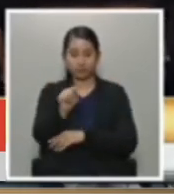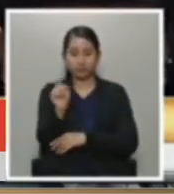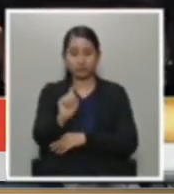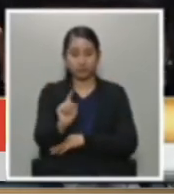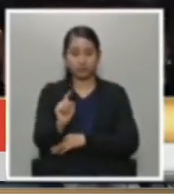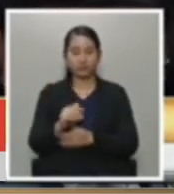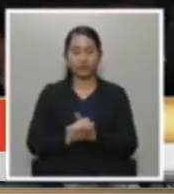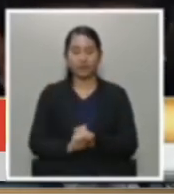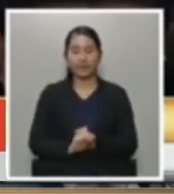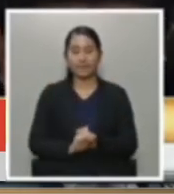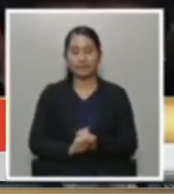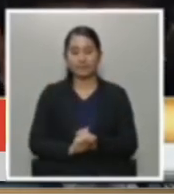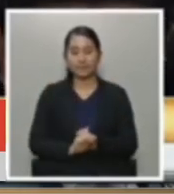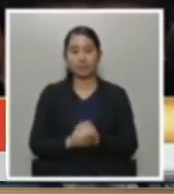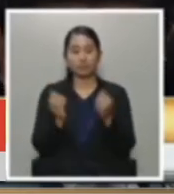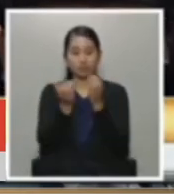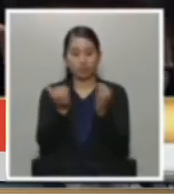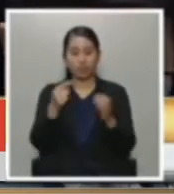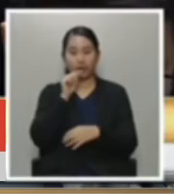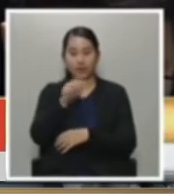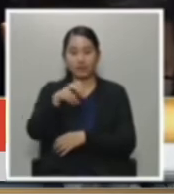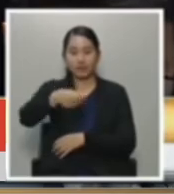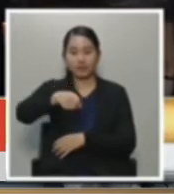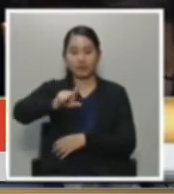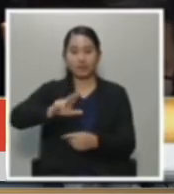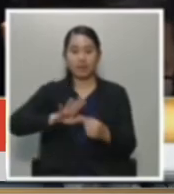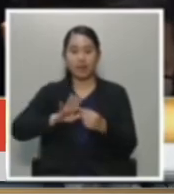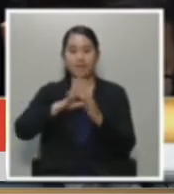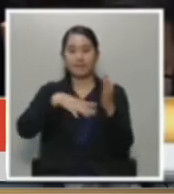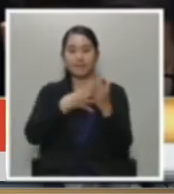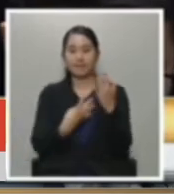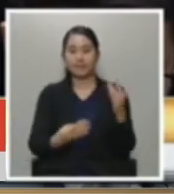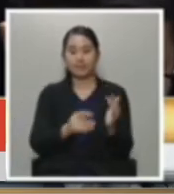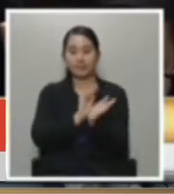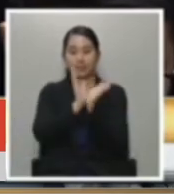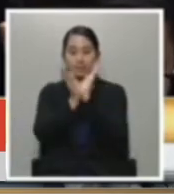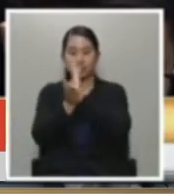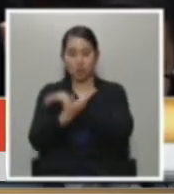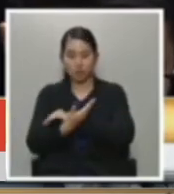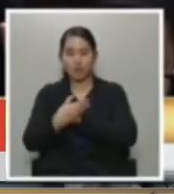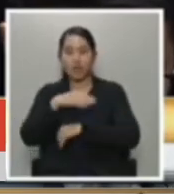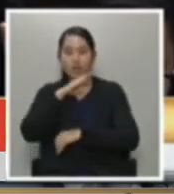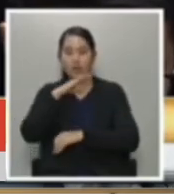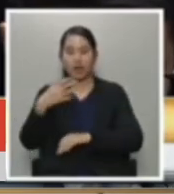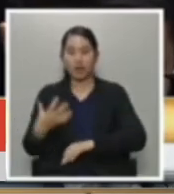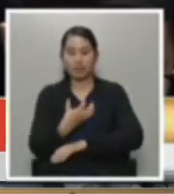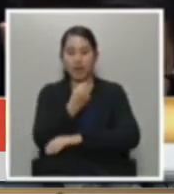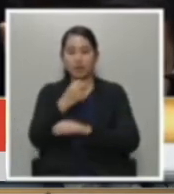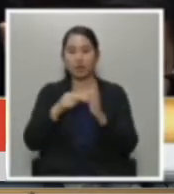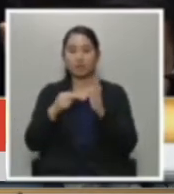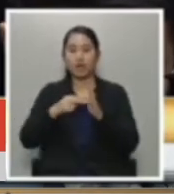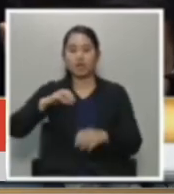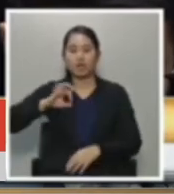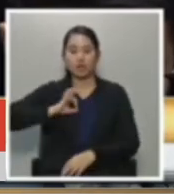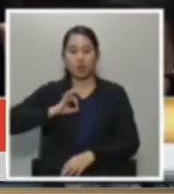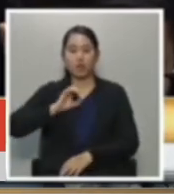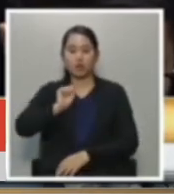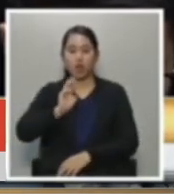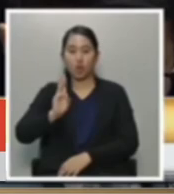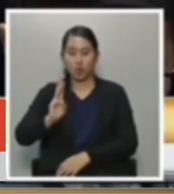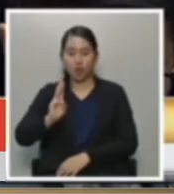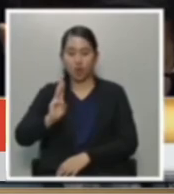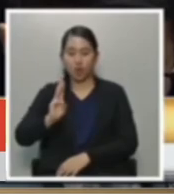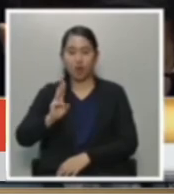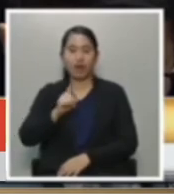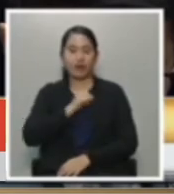งบอกว่าสภาปฏิรูปเนี่ยการปฏิรูปประเทศเนี่ยเป็นอำนาจของสวที่จะกำกับมันเป็นการเพิ่มอ